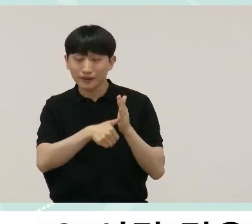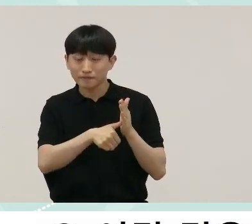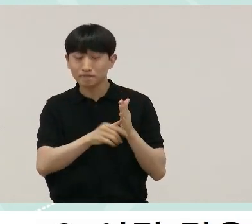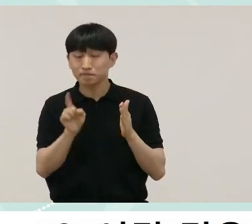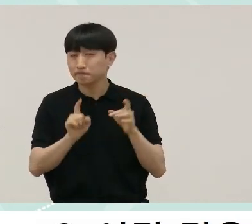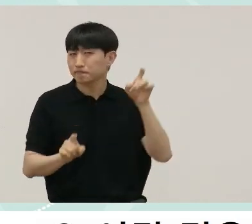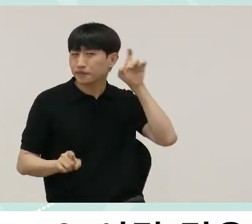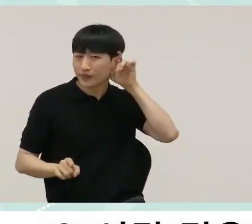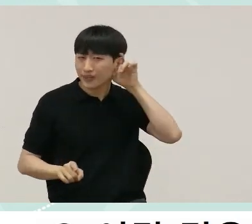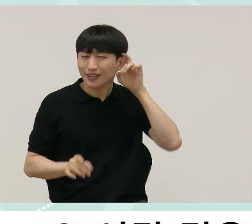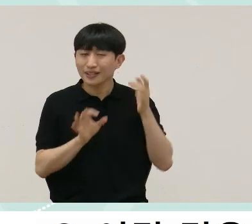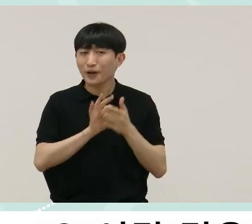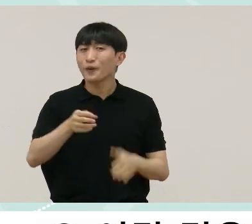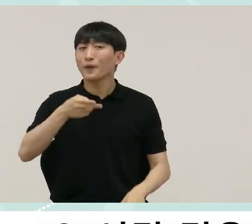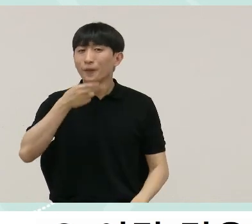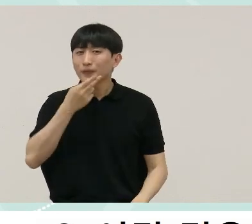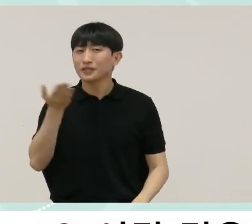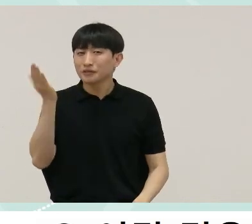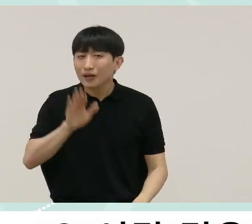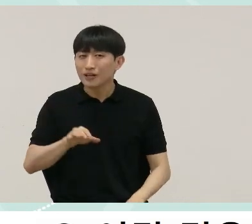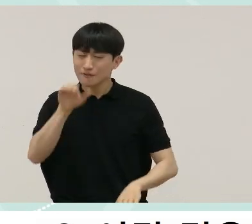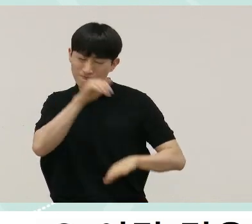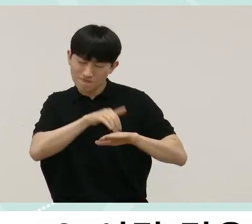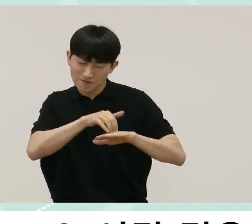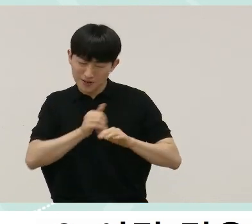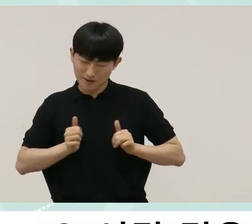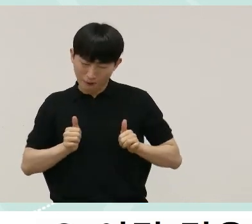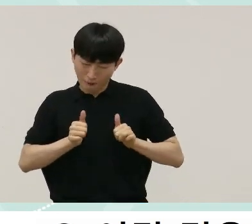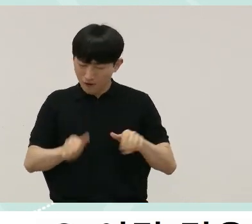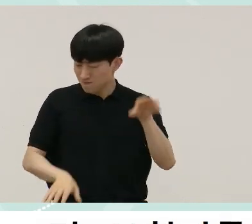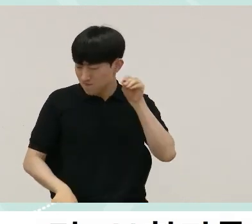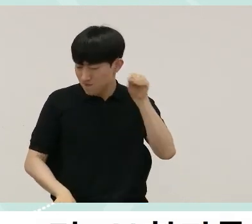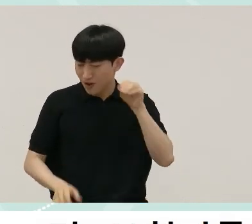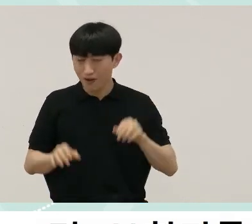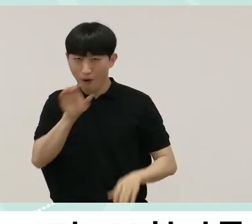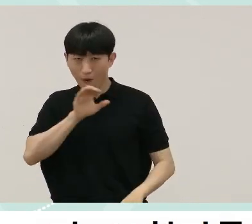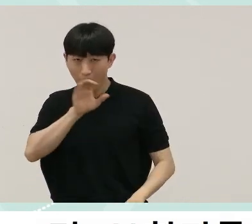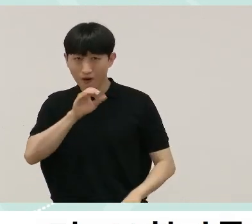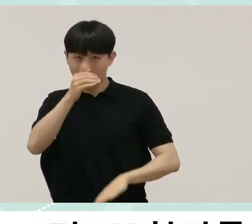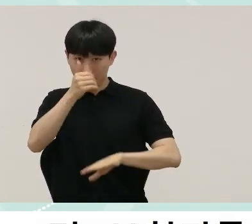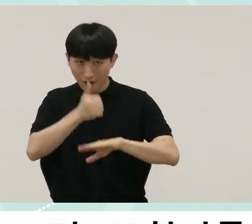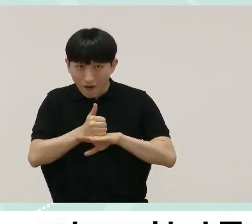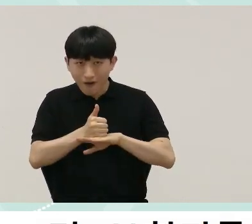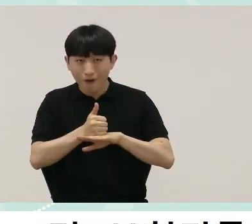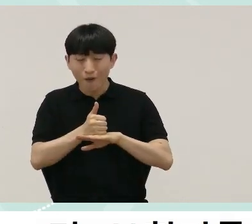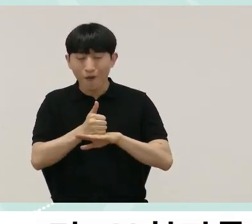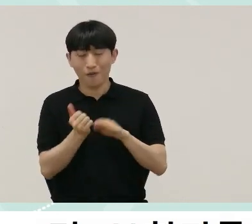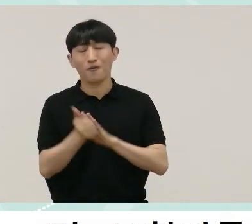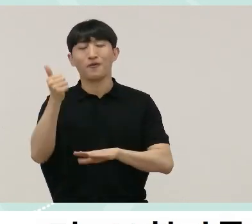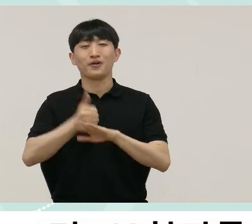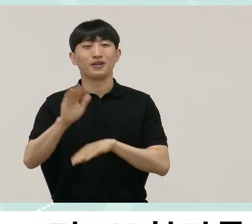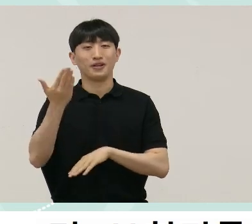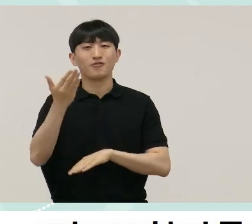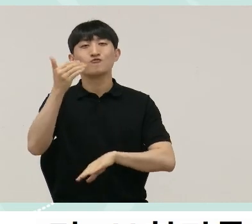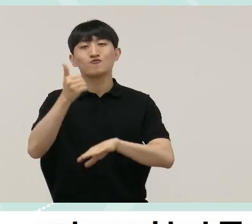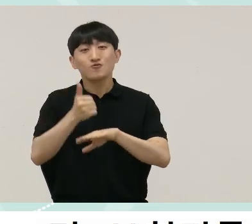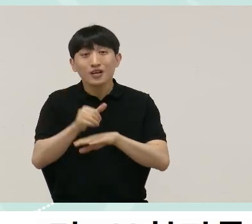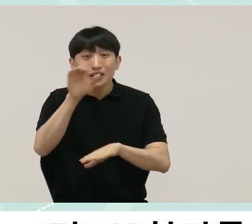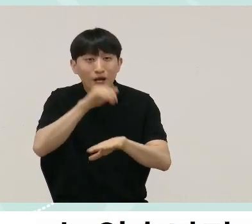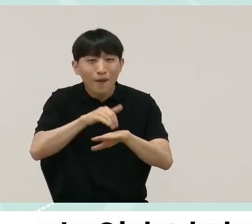끼웠다 하더라도 효과가 나타날 수 있습니다. 포기할 필요는 없습니다. 그만큼 재활 훈련이 중요하다는 걸 보여주고